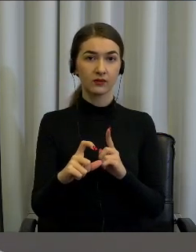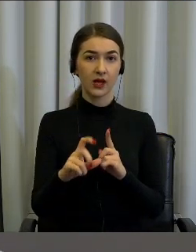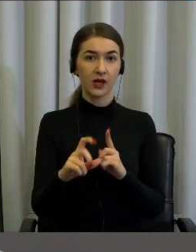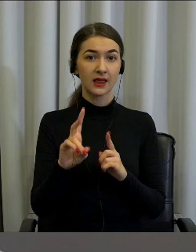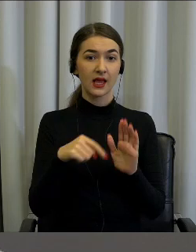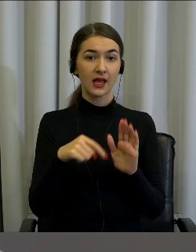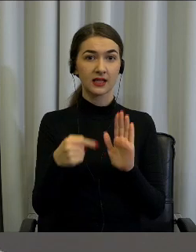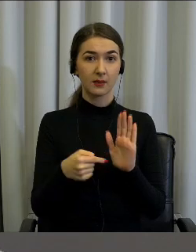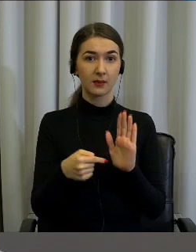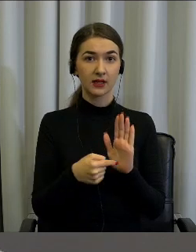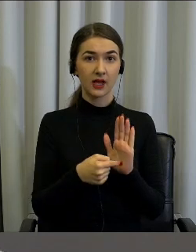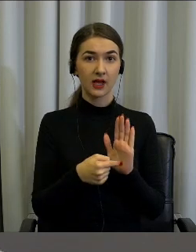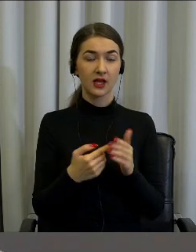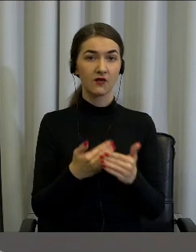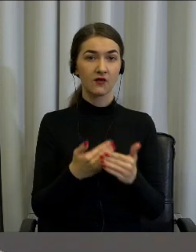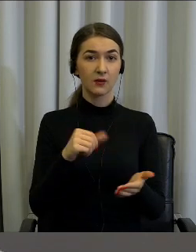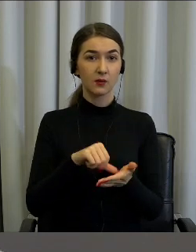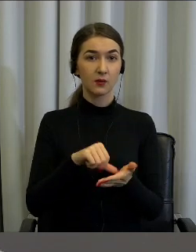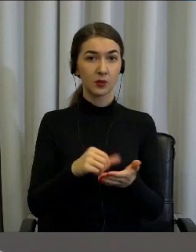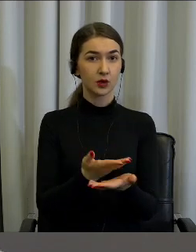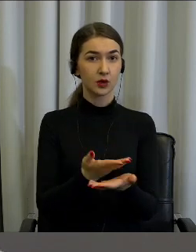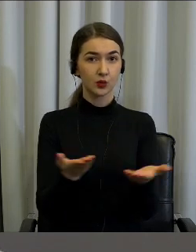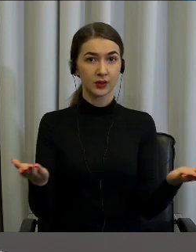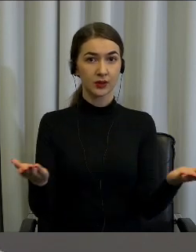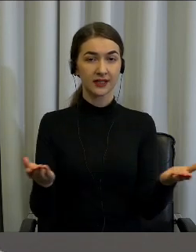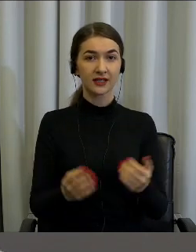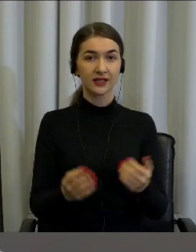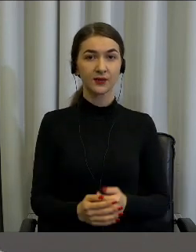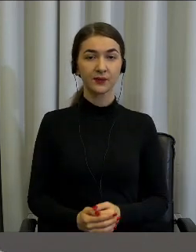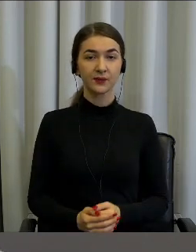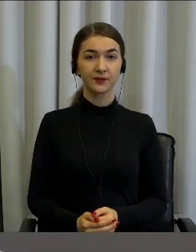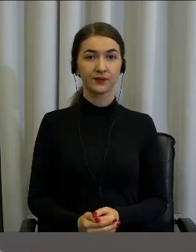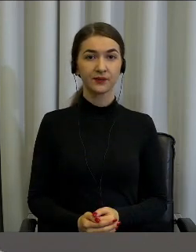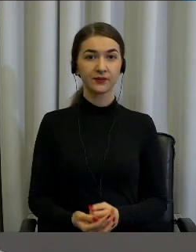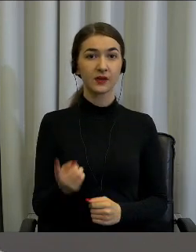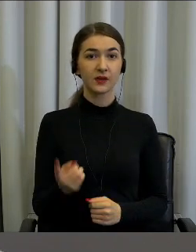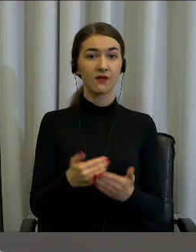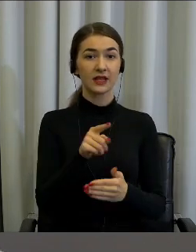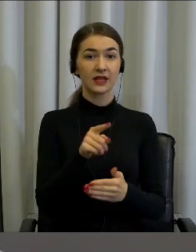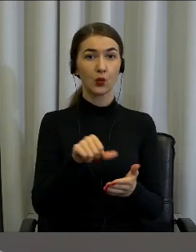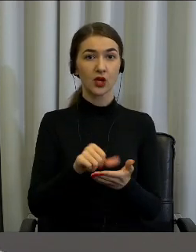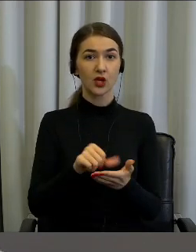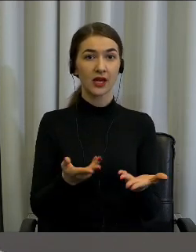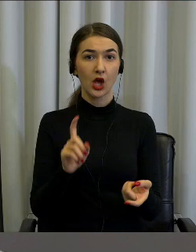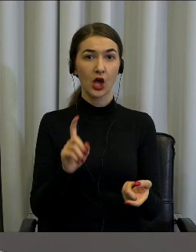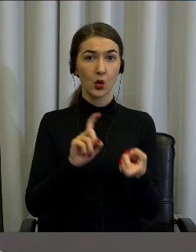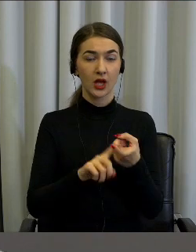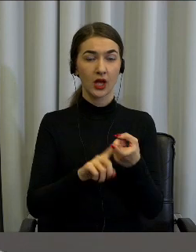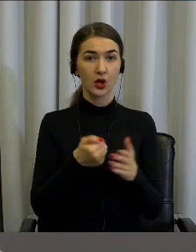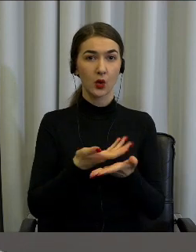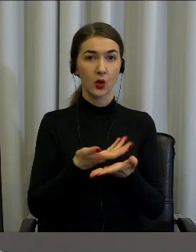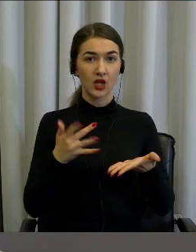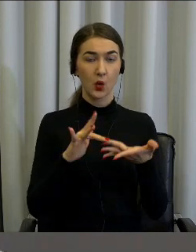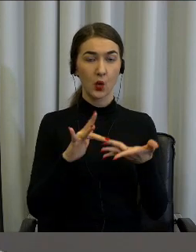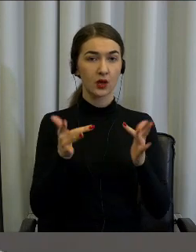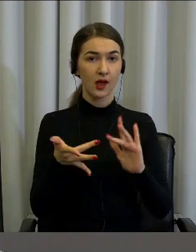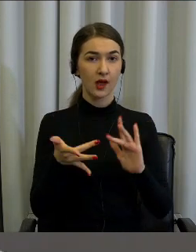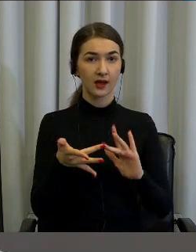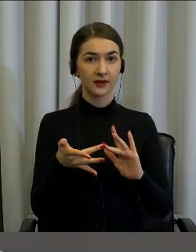запитання від присутніх та від тих учасників які доєднались до нас онлайн